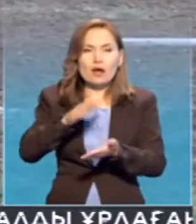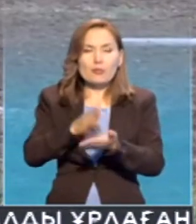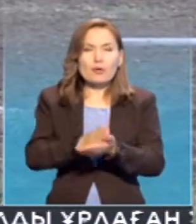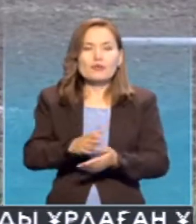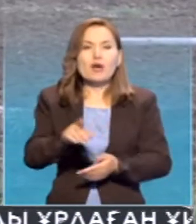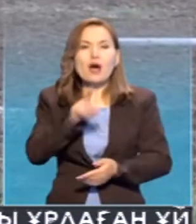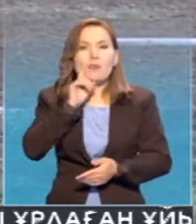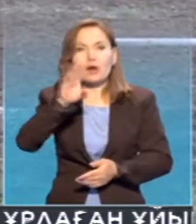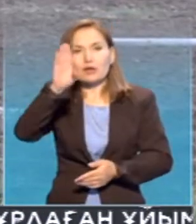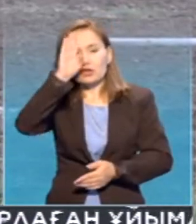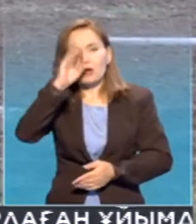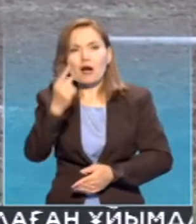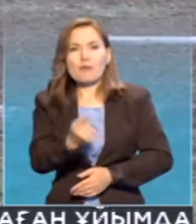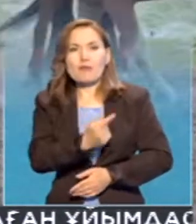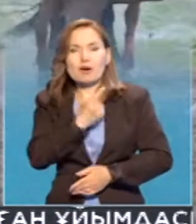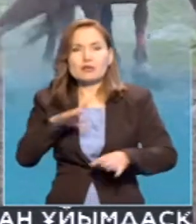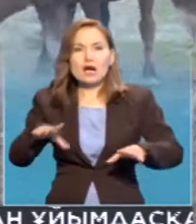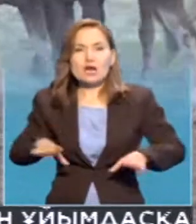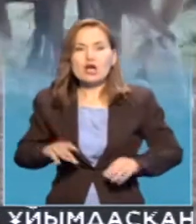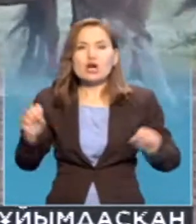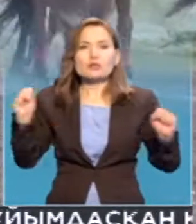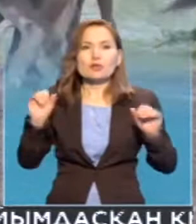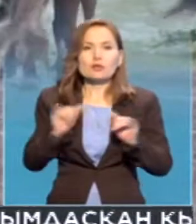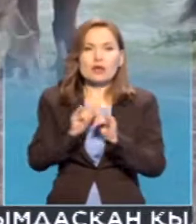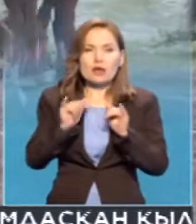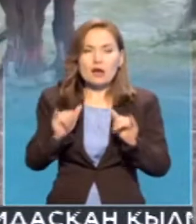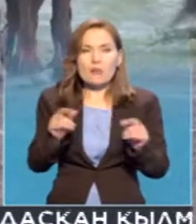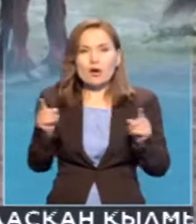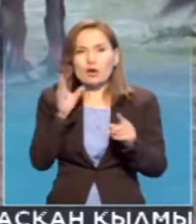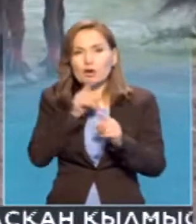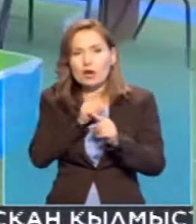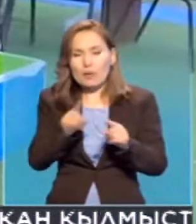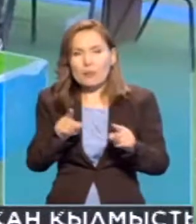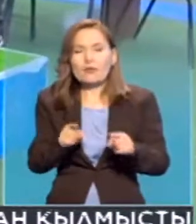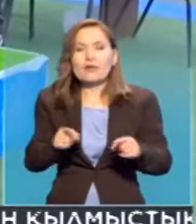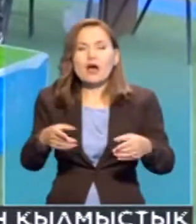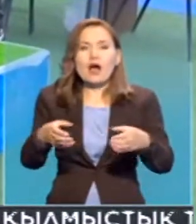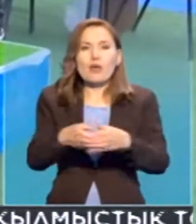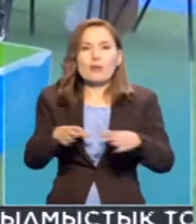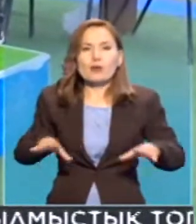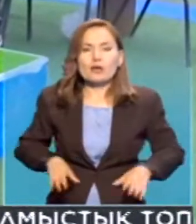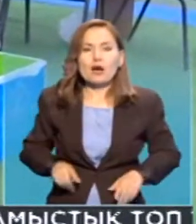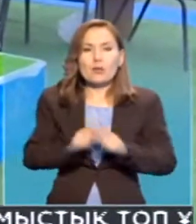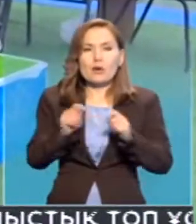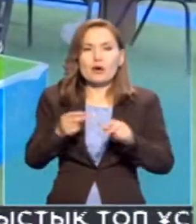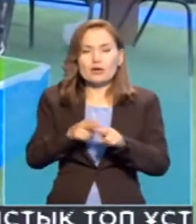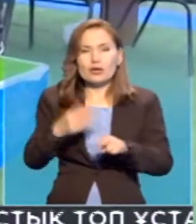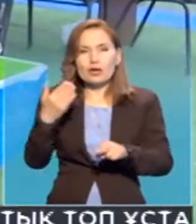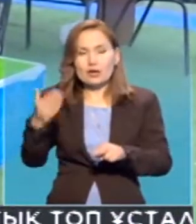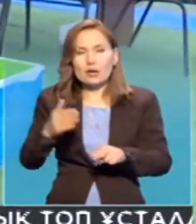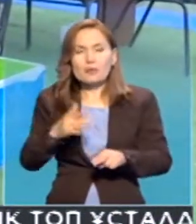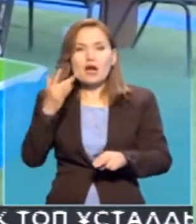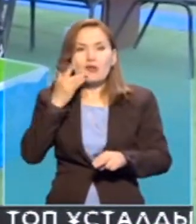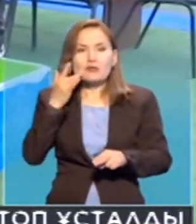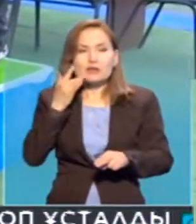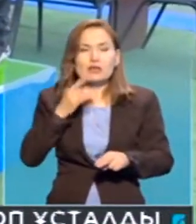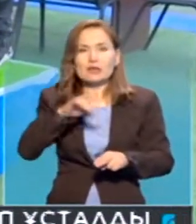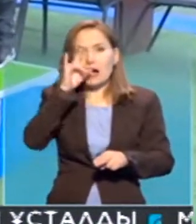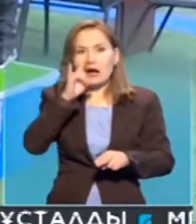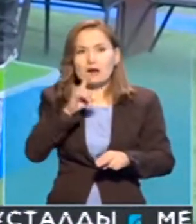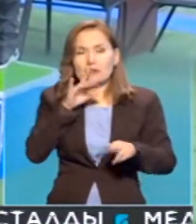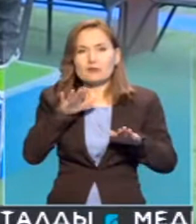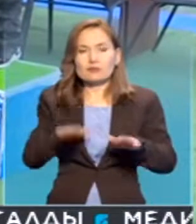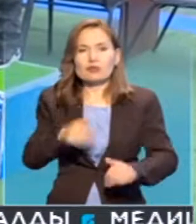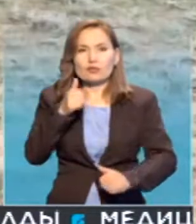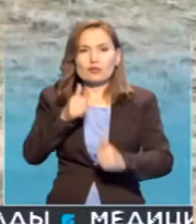соңғы жылдары ат спортын дамытуға ден қойды. Аз уақыт ішінде көкпар командасы құрылды. Қазірдің өзінде олар елішілік жарыстарға қатысып, жүлде